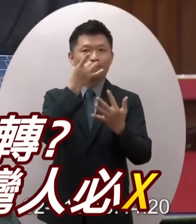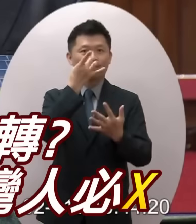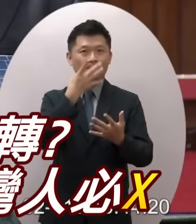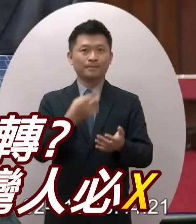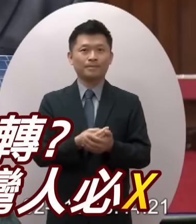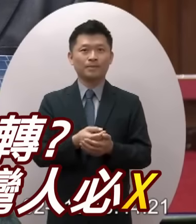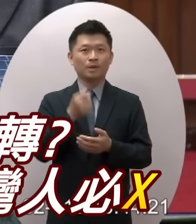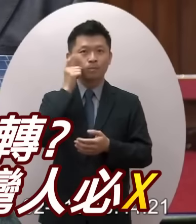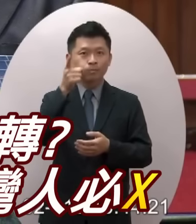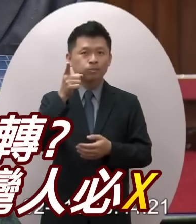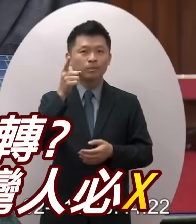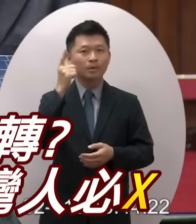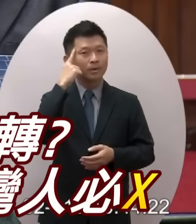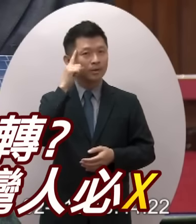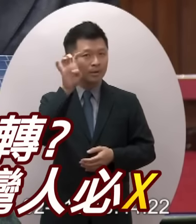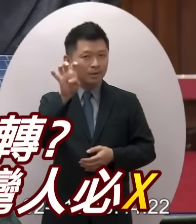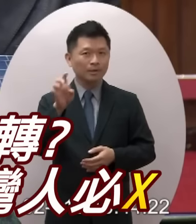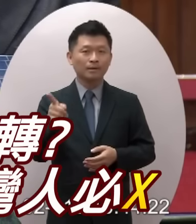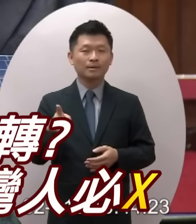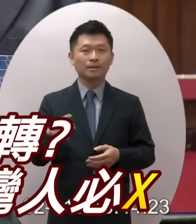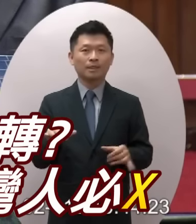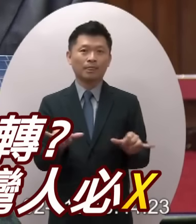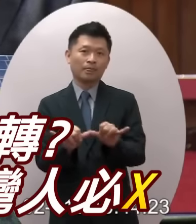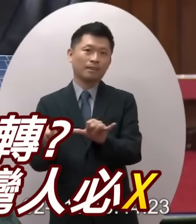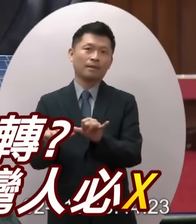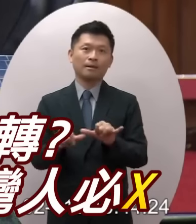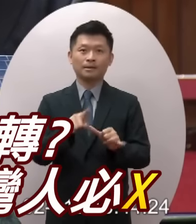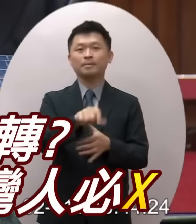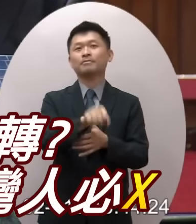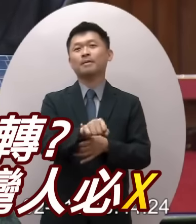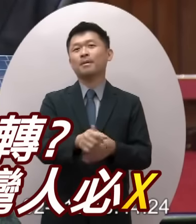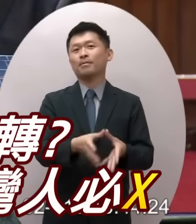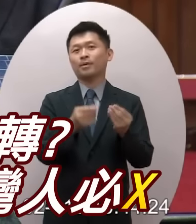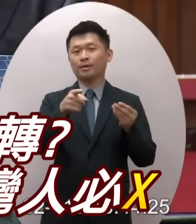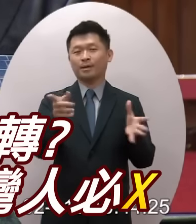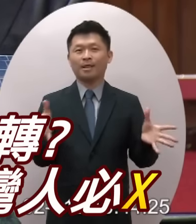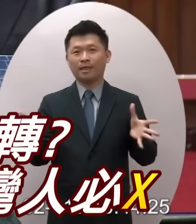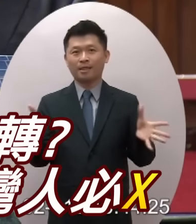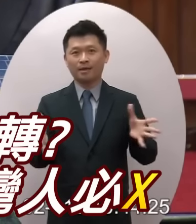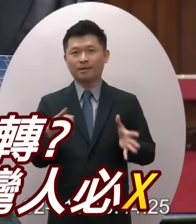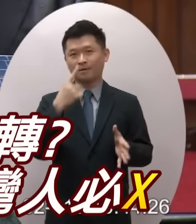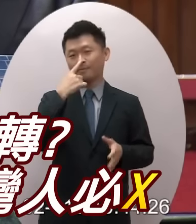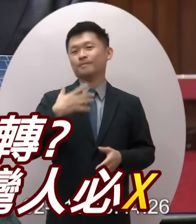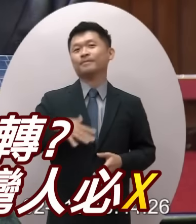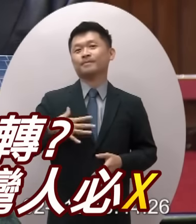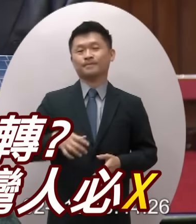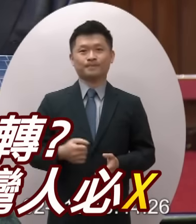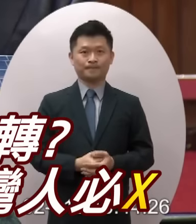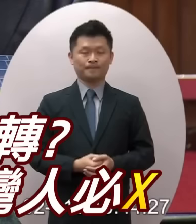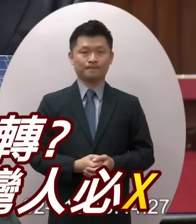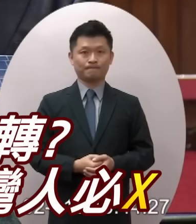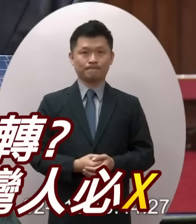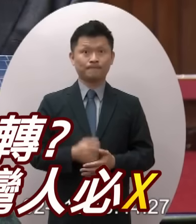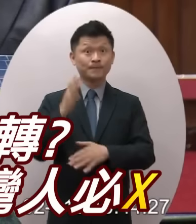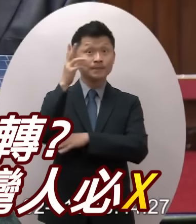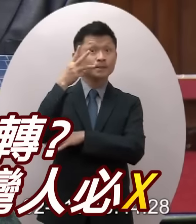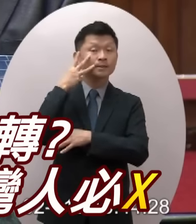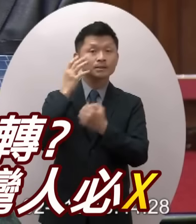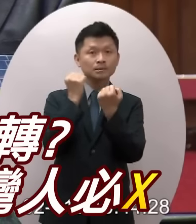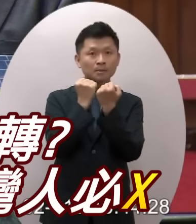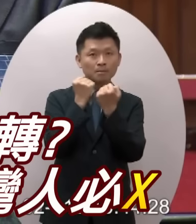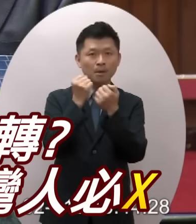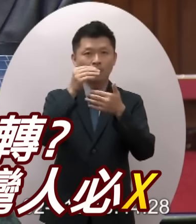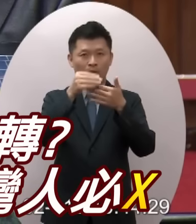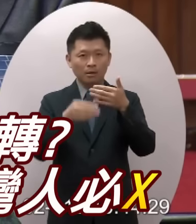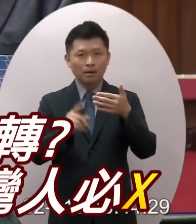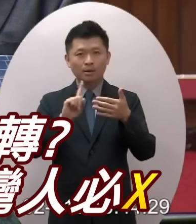月来迄个矛盾。部长你看完啊，你唔免点头，我知影你为难呐，啊你也无不政治伦理，你也不便伫遮表